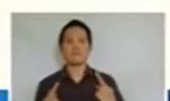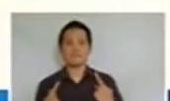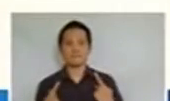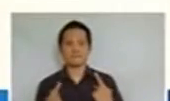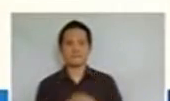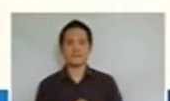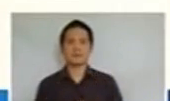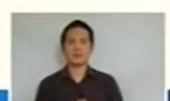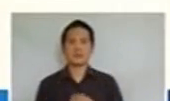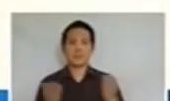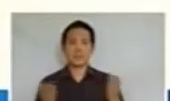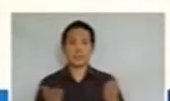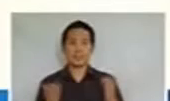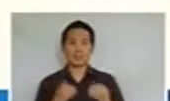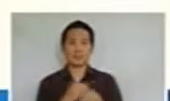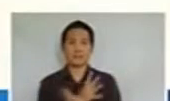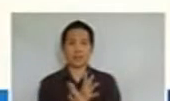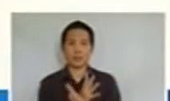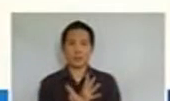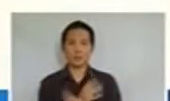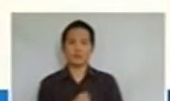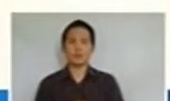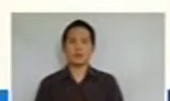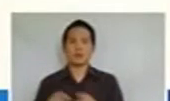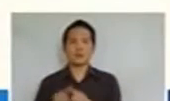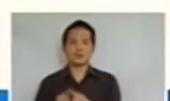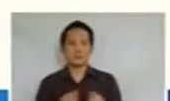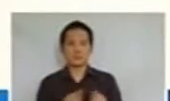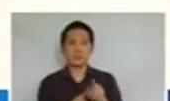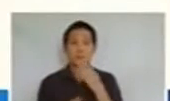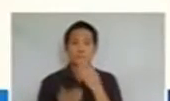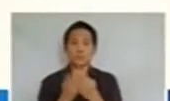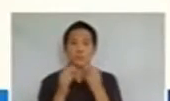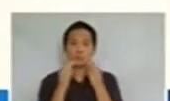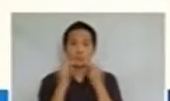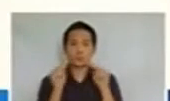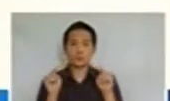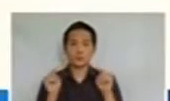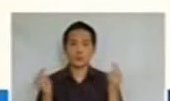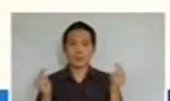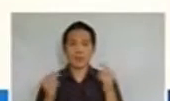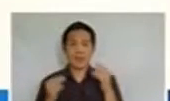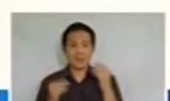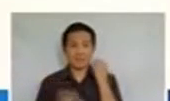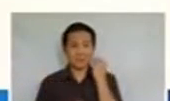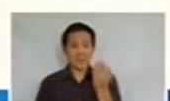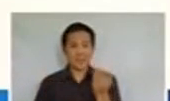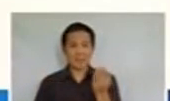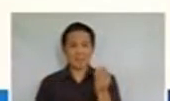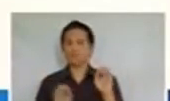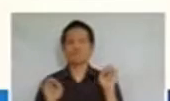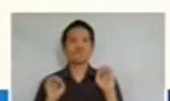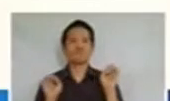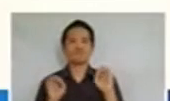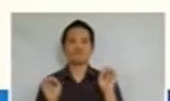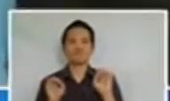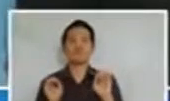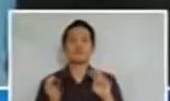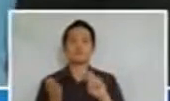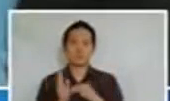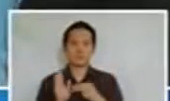dito sa buong Davao Region. At yan muna ang latest mula dito sa Davao City, Julius Pakot para sa